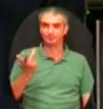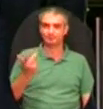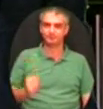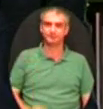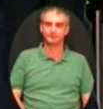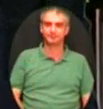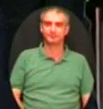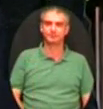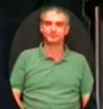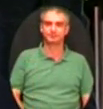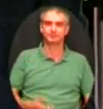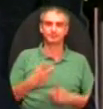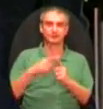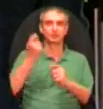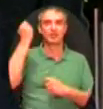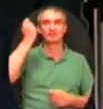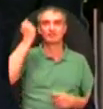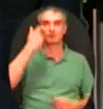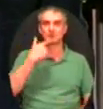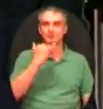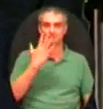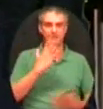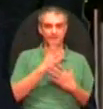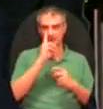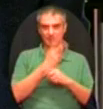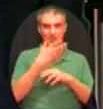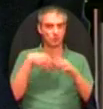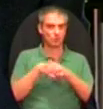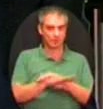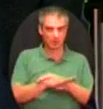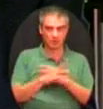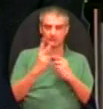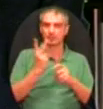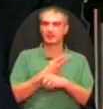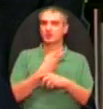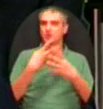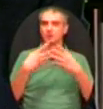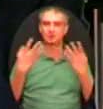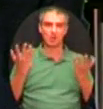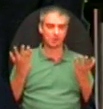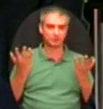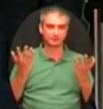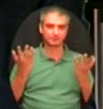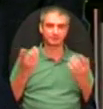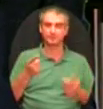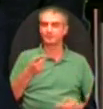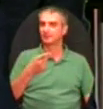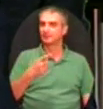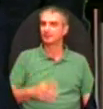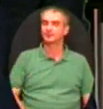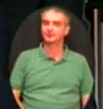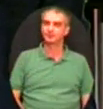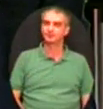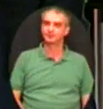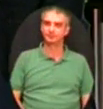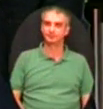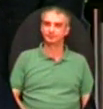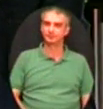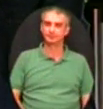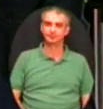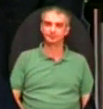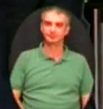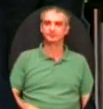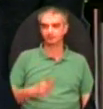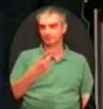אפרופו... עכשיו עם עפיפונים. זהו, תראה, התרגלנו למנהרות, התרגלנו לגדרות. מתפסים... בינינו כסטארט-אפ